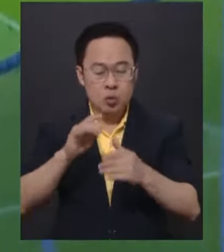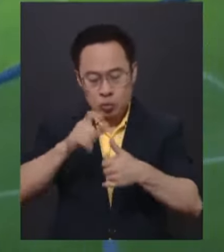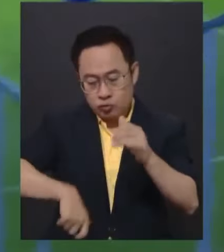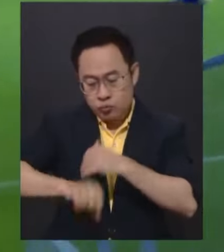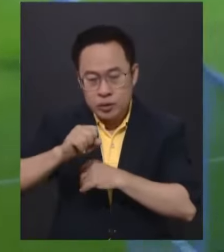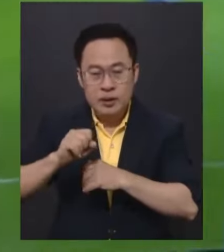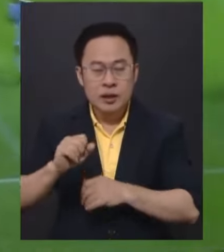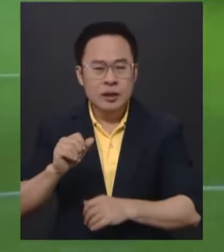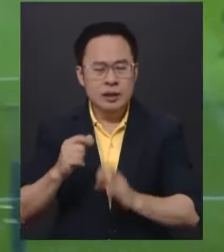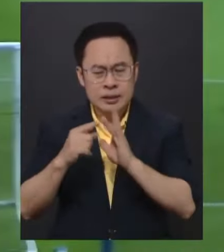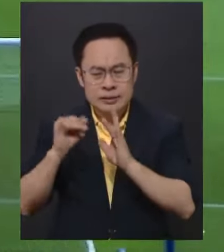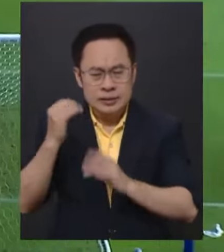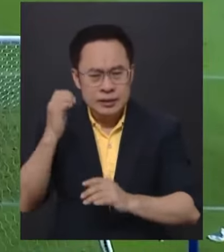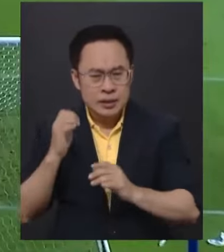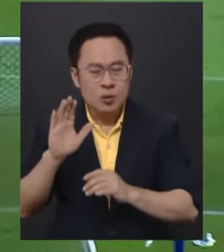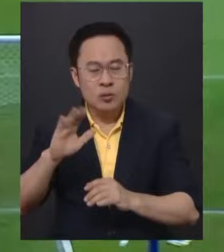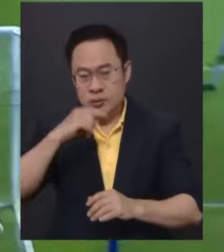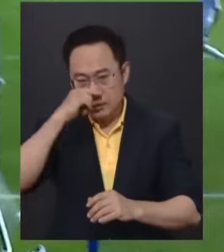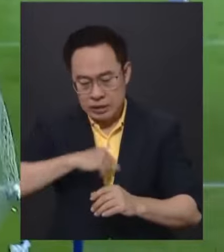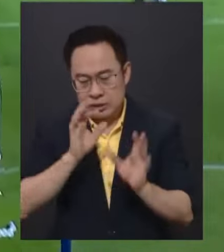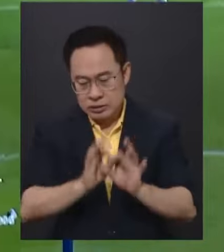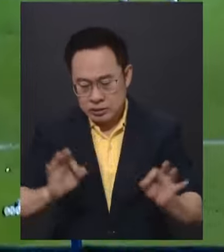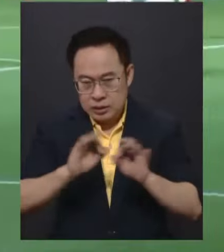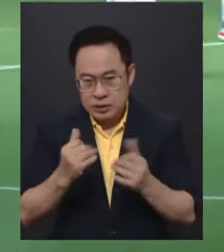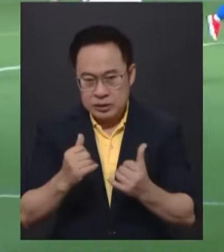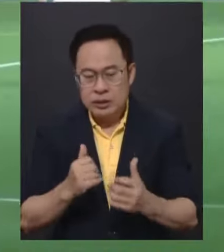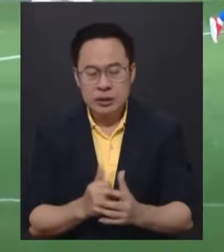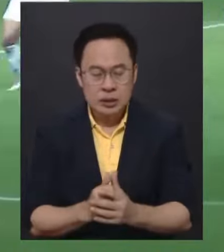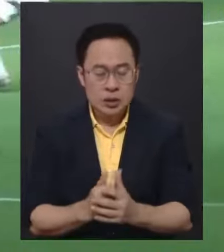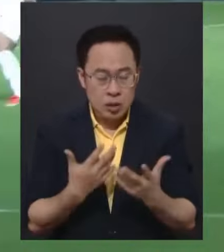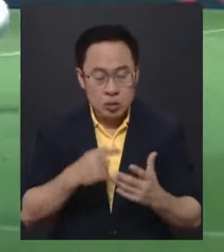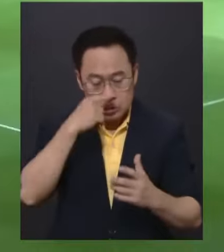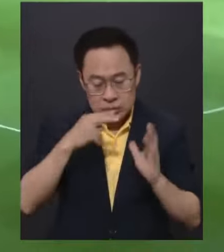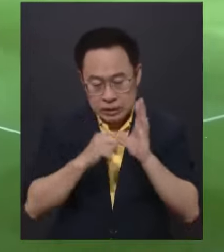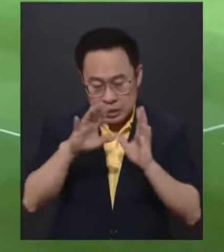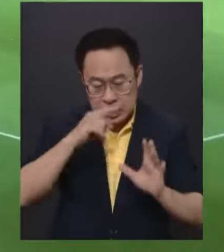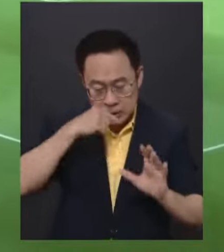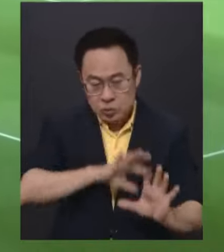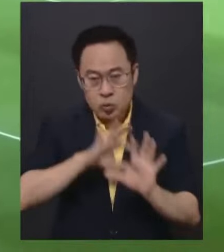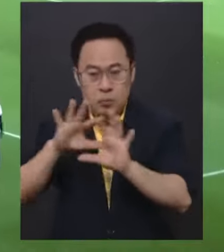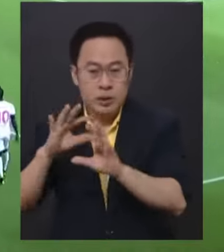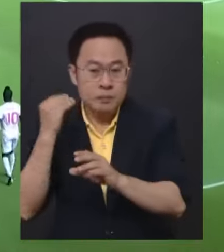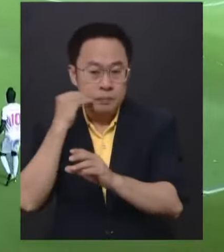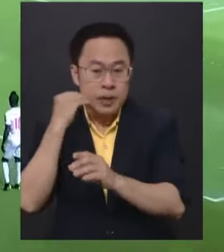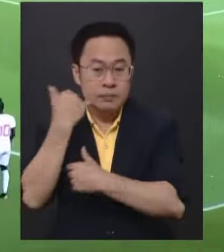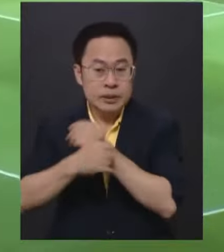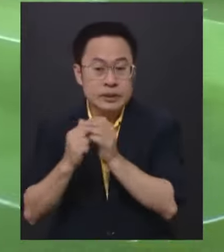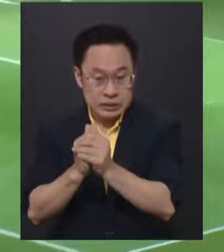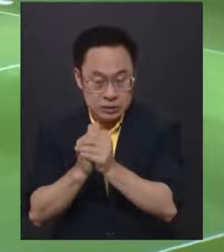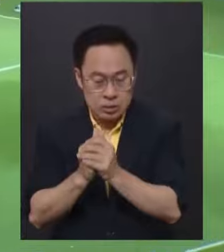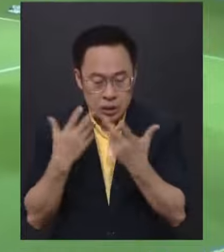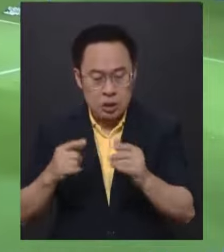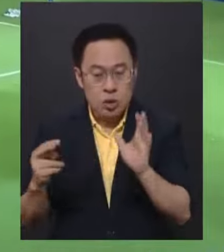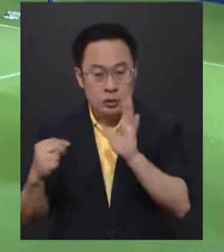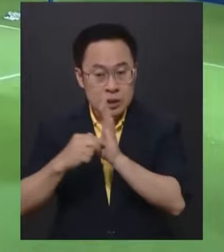ศึก FIFA Day ครั้งนี ้ ฟ ุ ตบอลโลกรอบคัดเลือกนะคะบุกไปเจอกับจีนก่อนต้องการคะแนนเพื่อหวังมาเก็บคะแนนต่อในบ้านใน